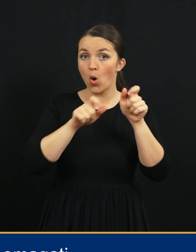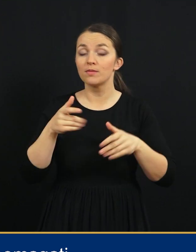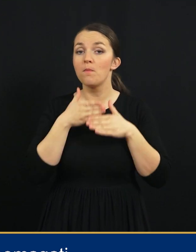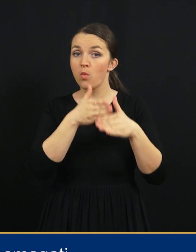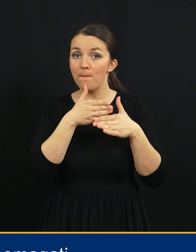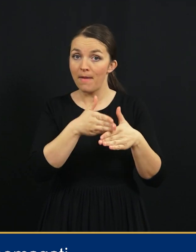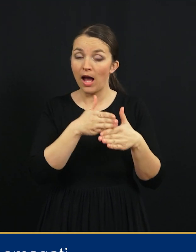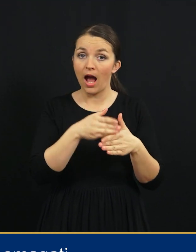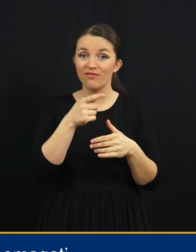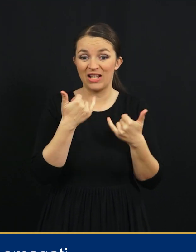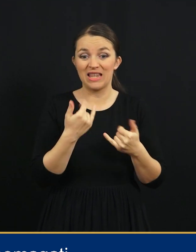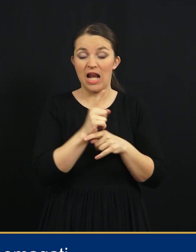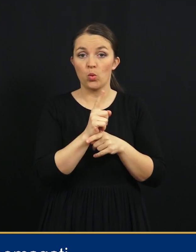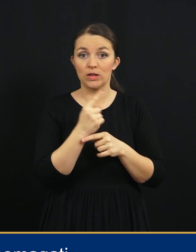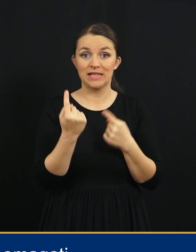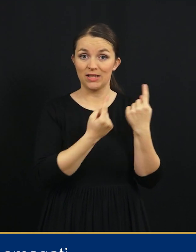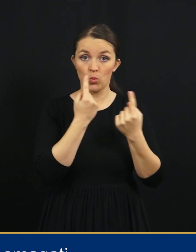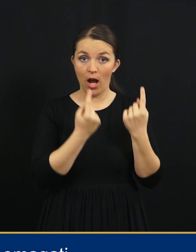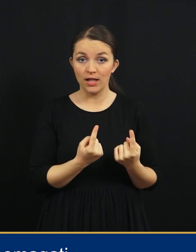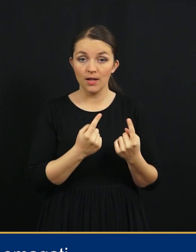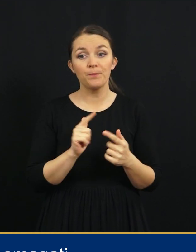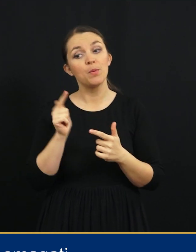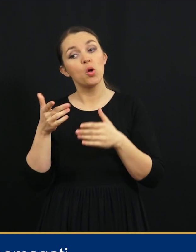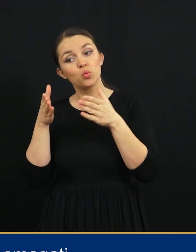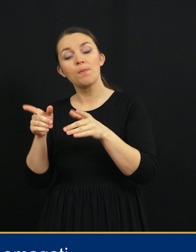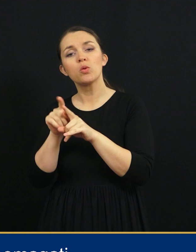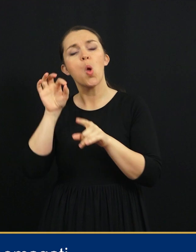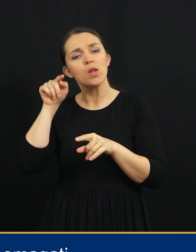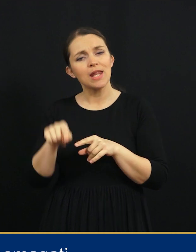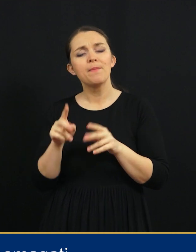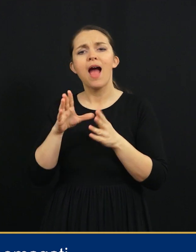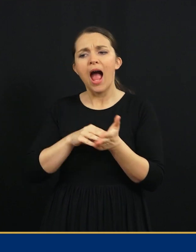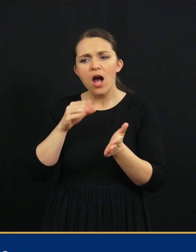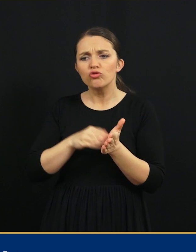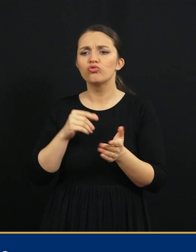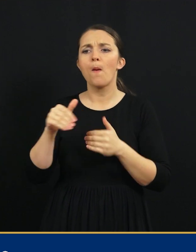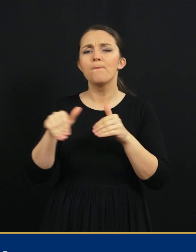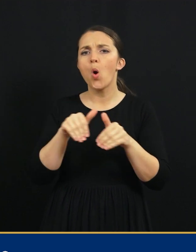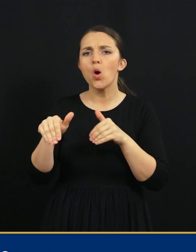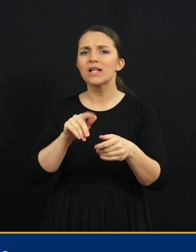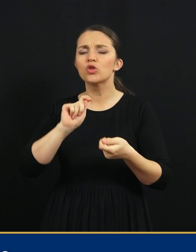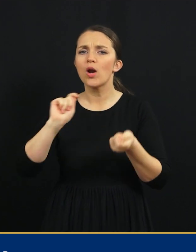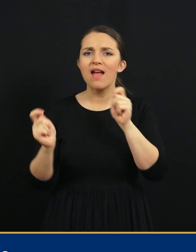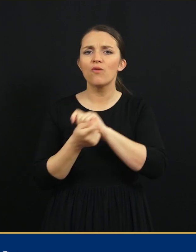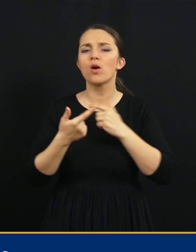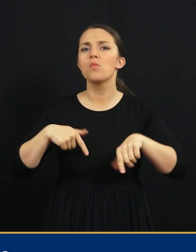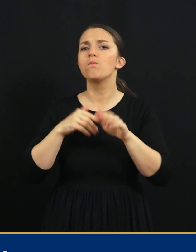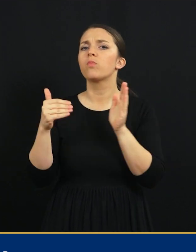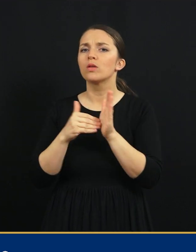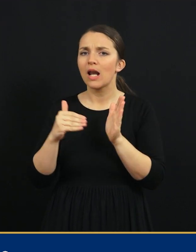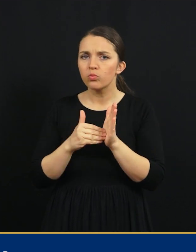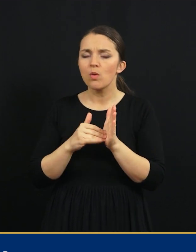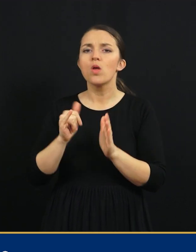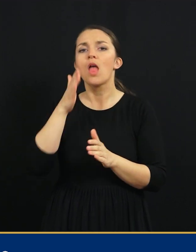upokojencem pomagati v trenutni situaciji, po drugi pa o tem, kakšno pokojninsko reformo